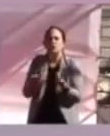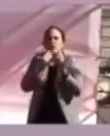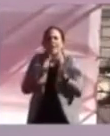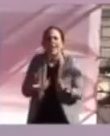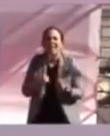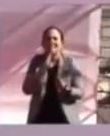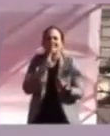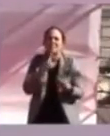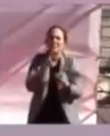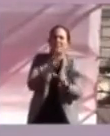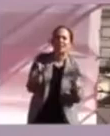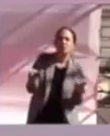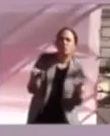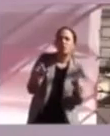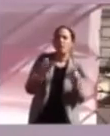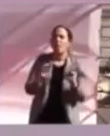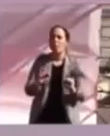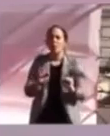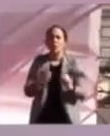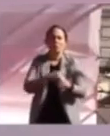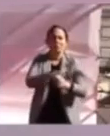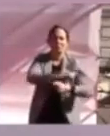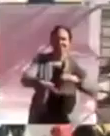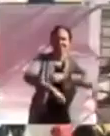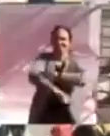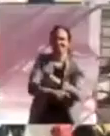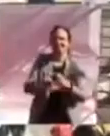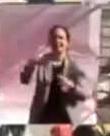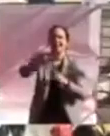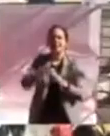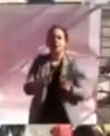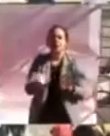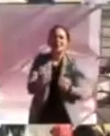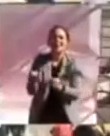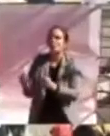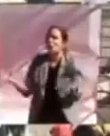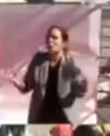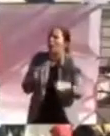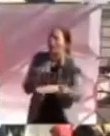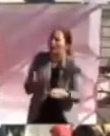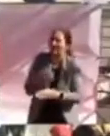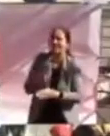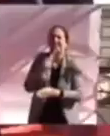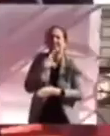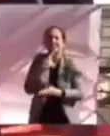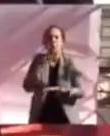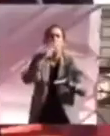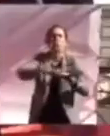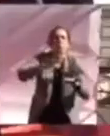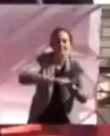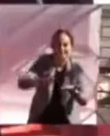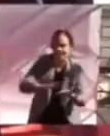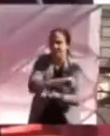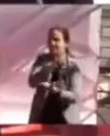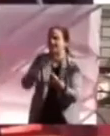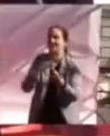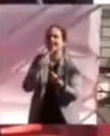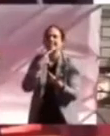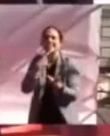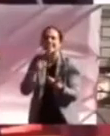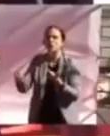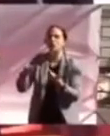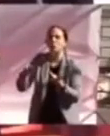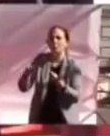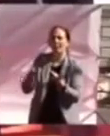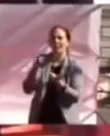messo in campo in tutti i settori di questo paese da quelli che facevano le pulizie a chi teneva aperti supermercati a chi ci portava